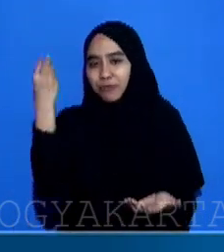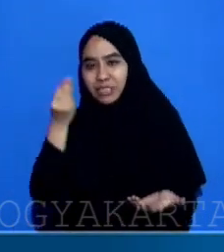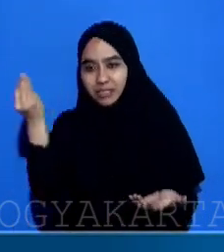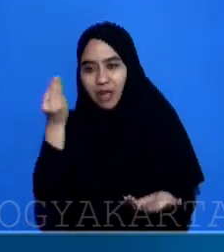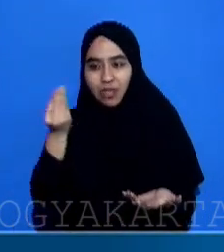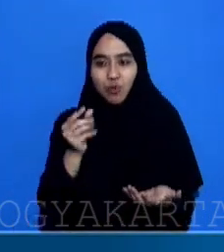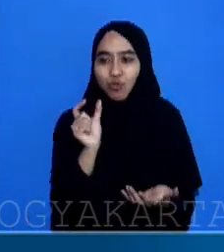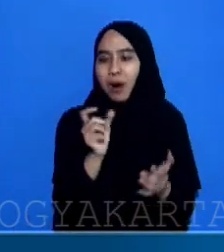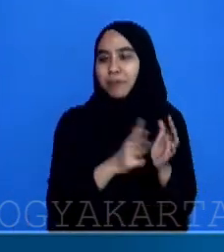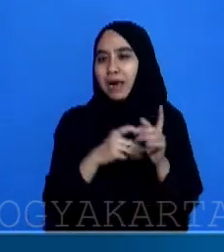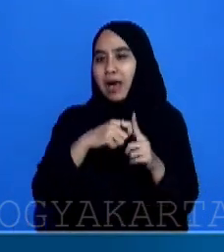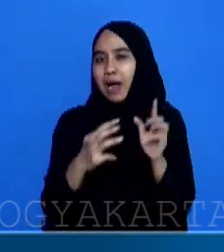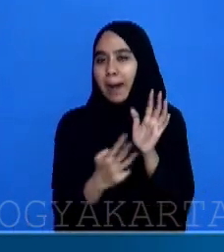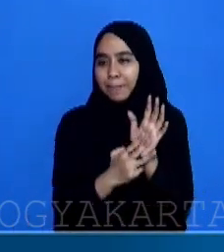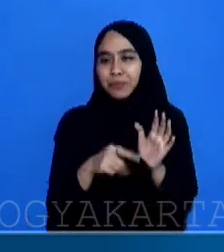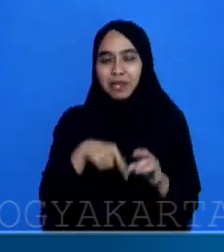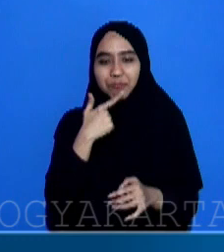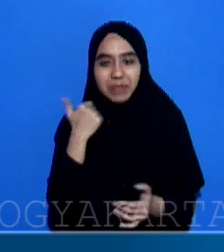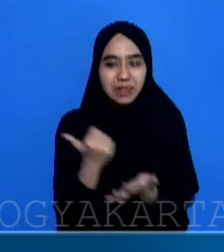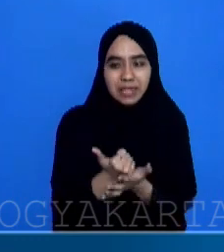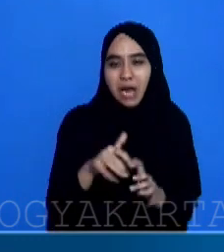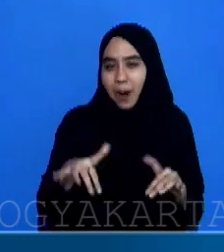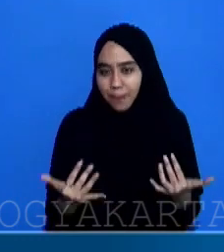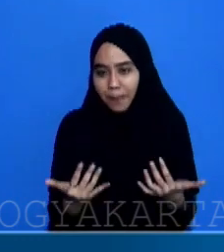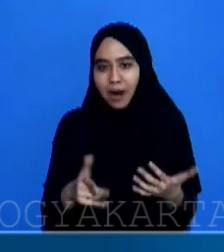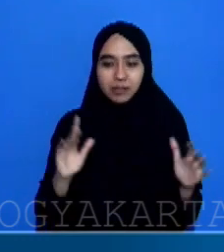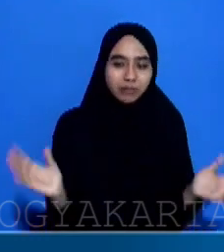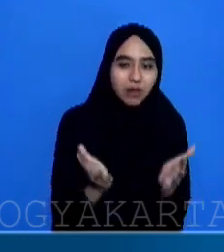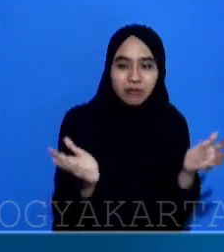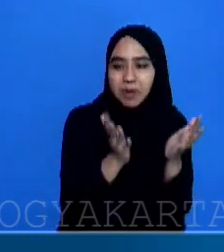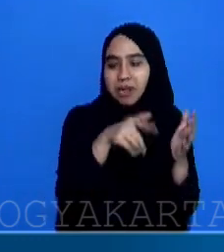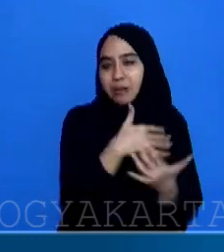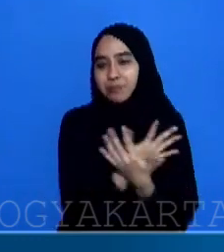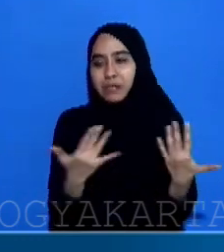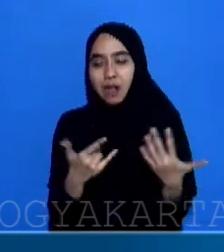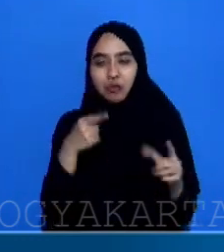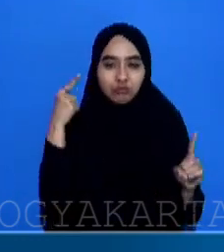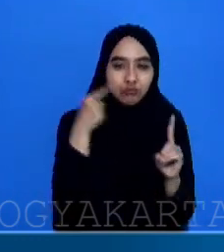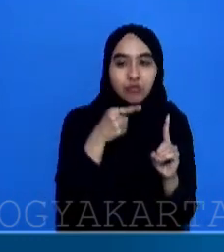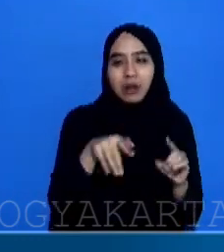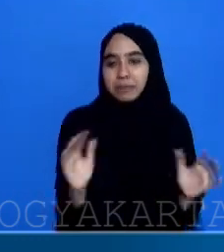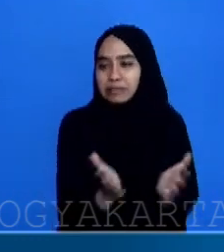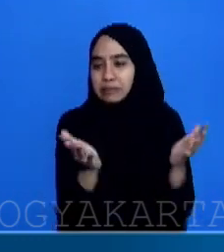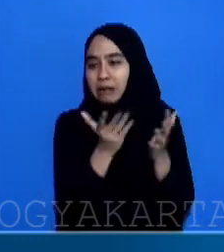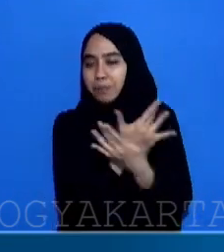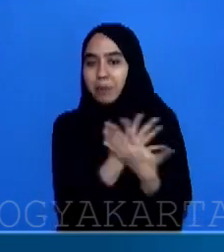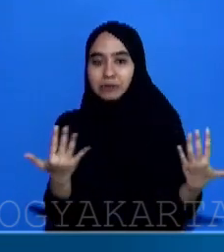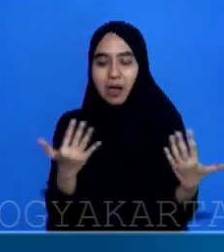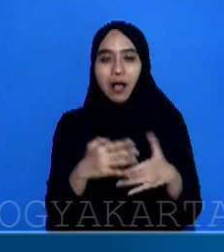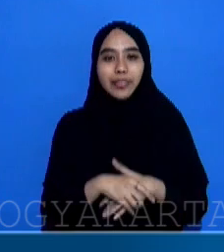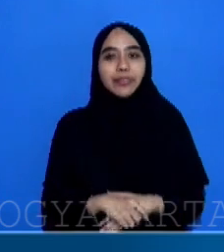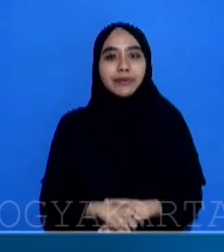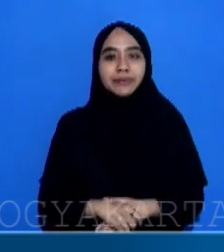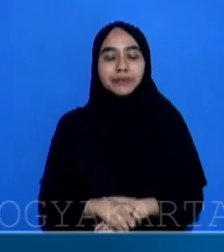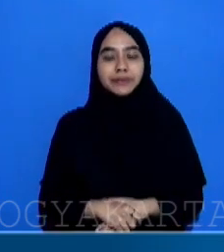umkmnya dan yang paling penting muaranya adalah pemberedan masyarakat menuju kesejahteraan masyarakat di tertoargo Saya kira